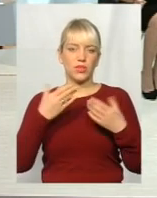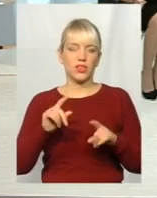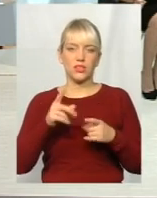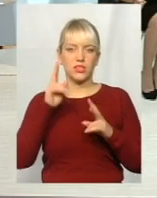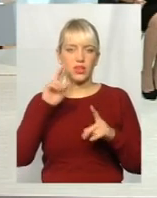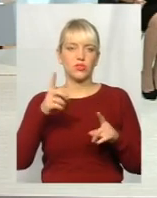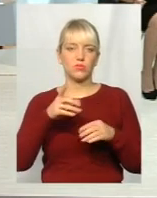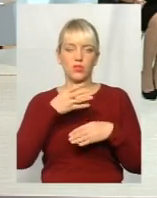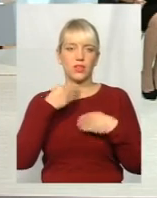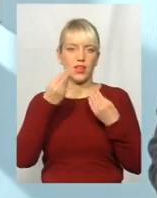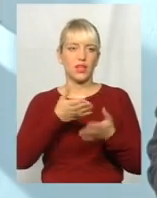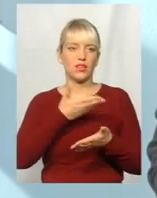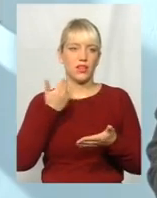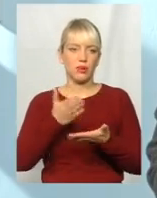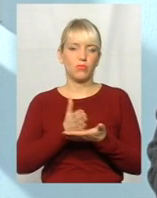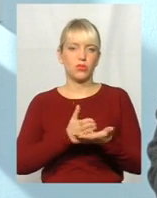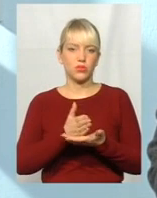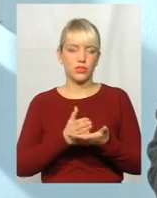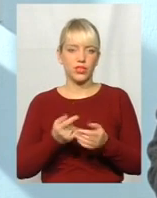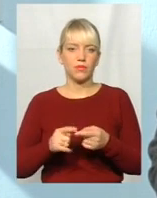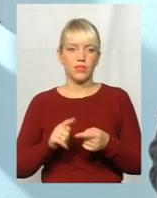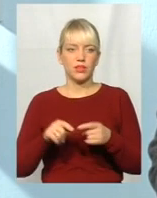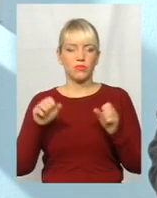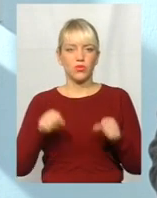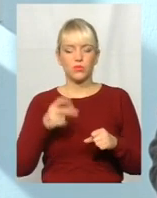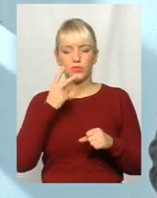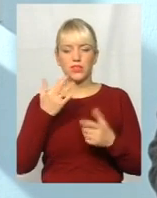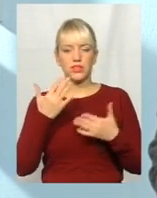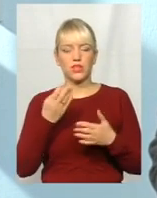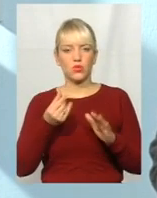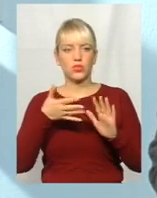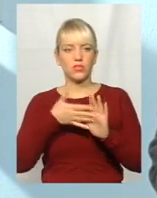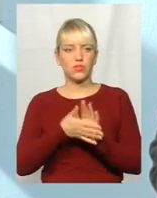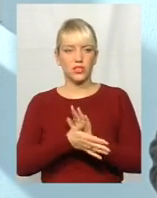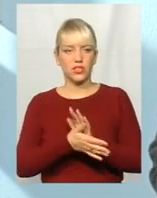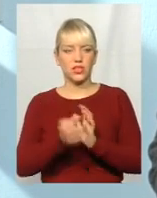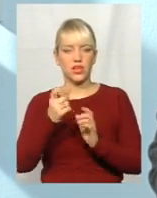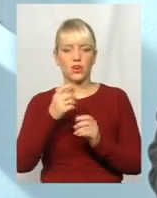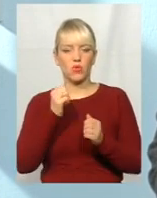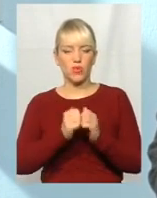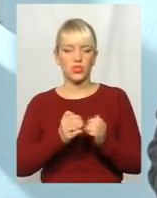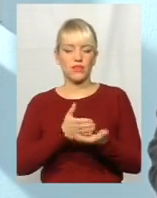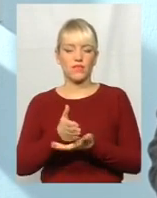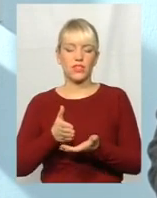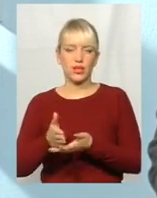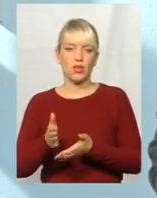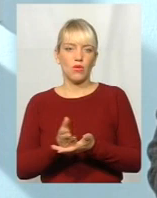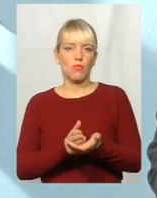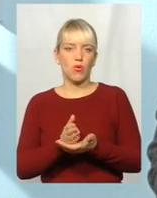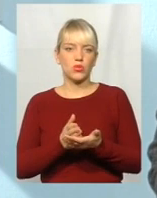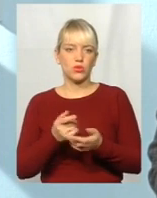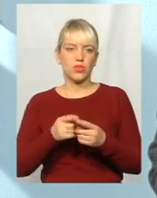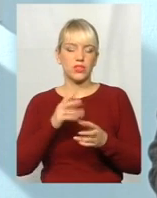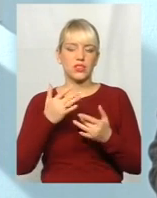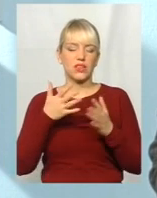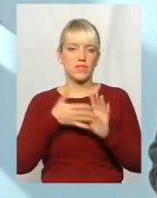надали послуги. Так? Він зможе подивитися, скільки коштів витрачено на певний вид послуг, там, скільки витрачено на